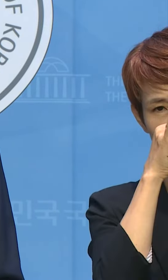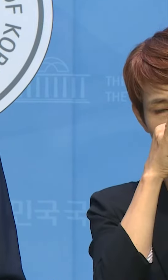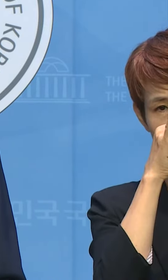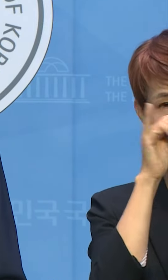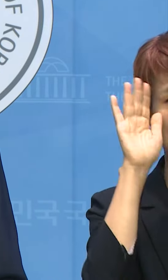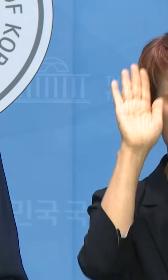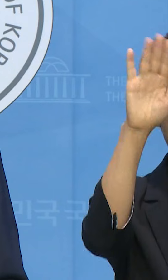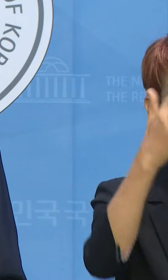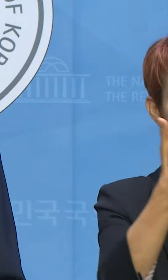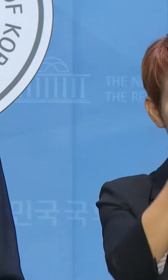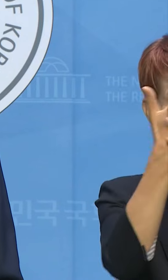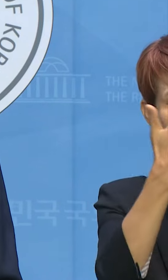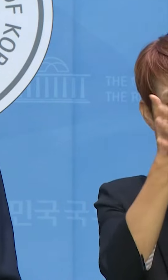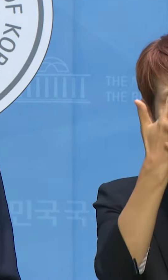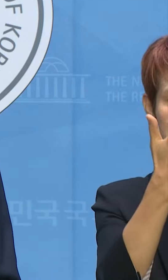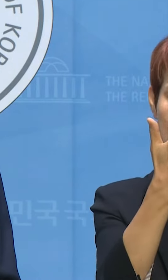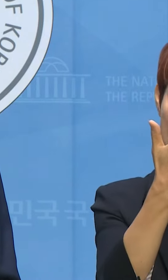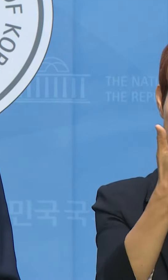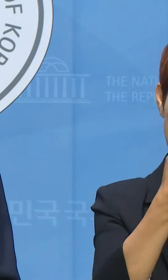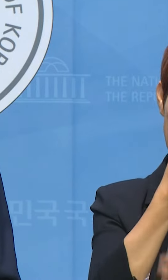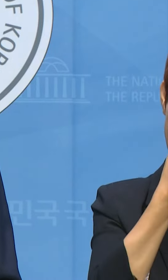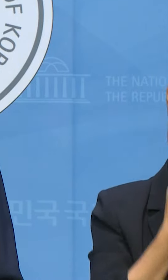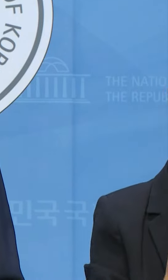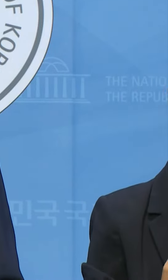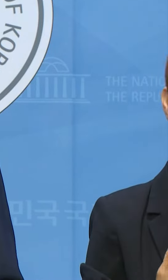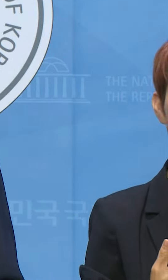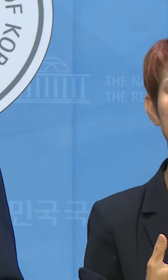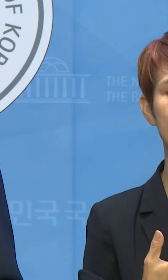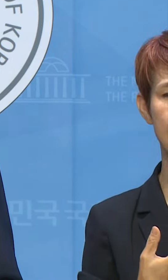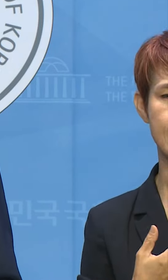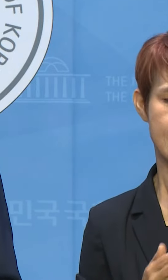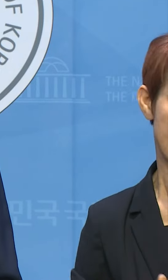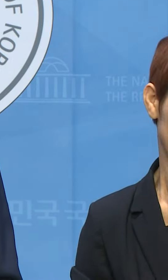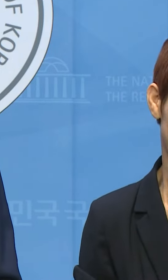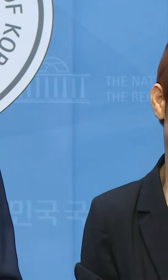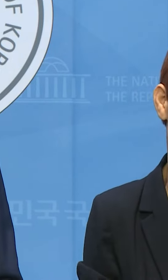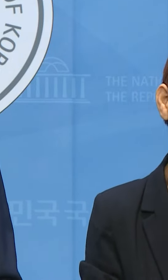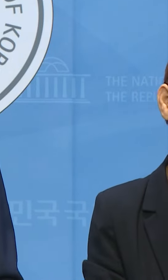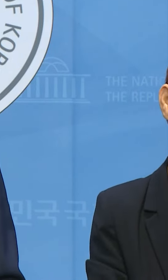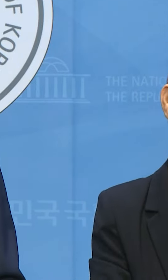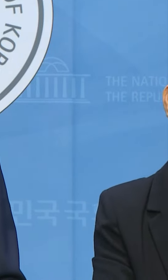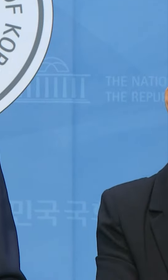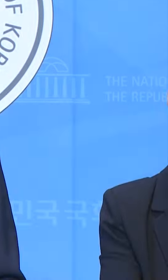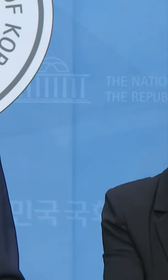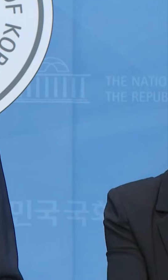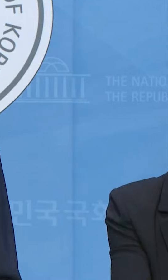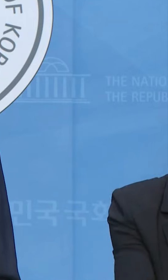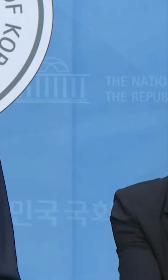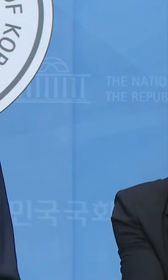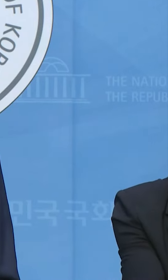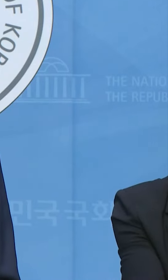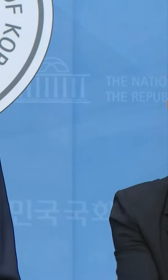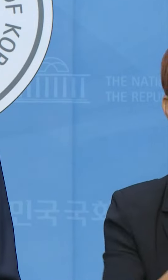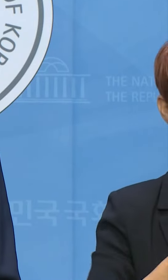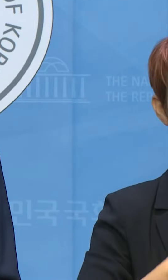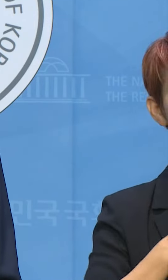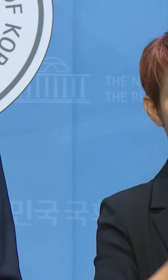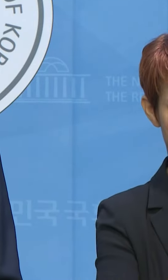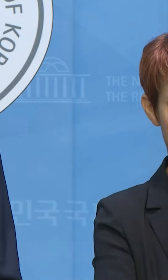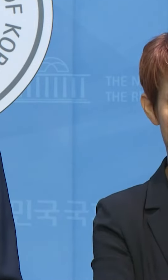않은 미래로 가는 흰 거품이 있는 태풍속 로입니다 그렇에 저는 그 길로